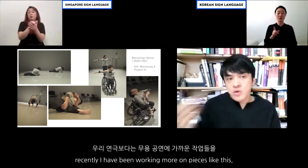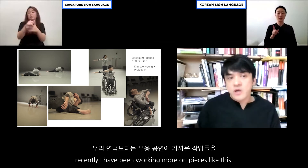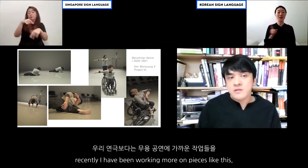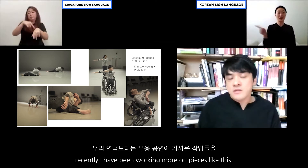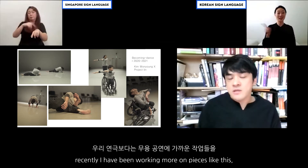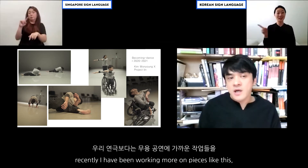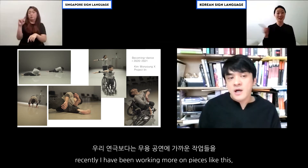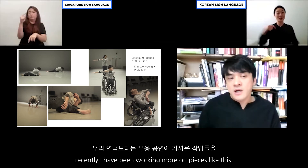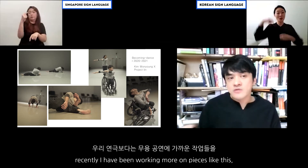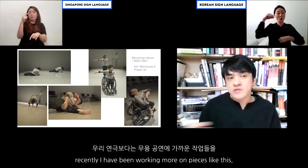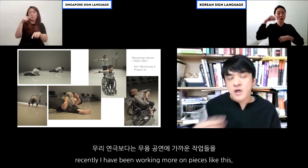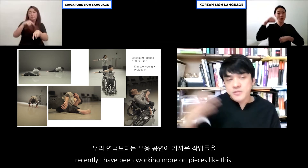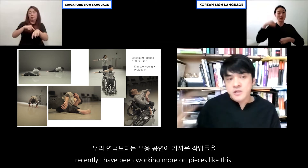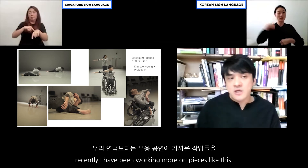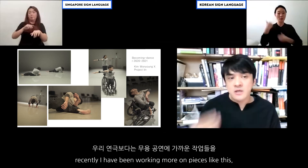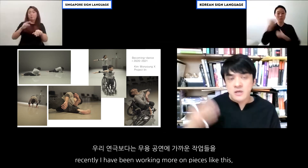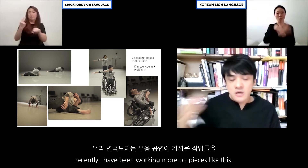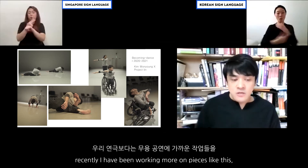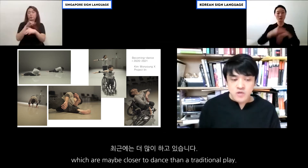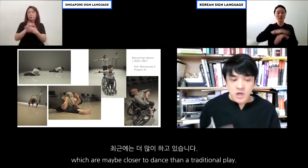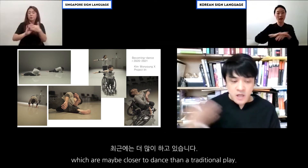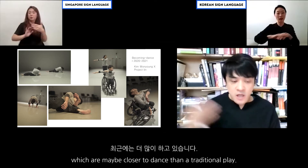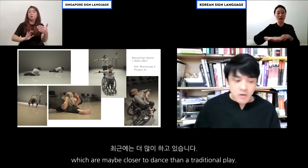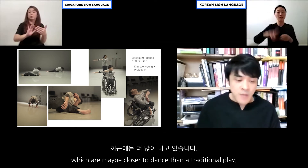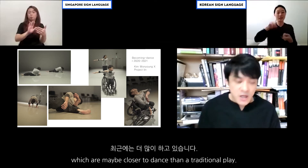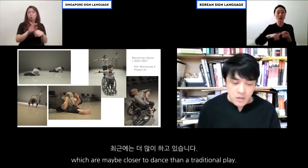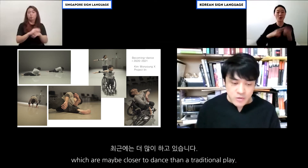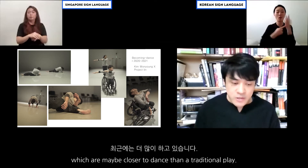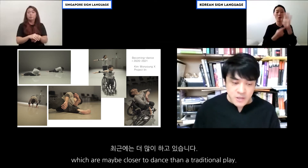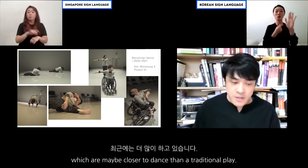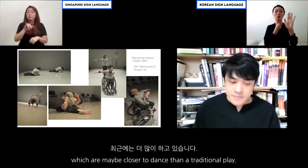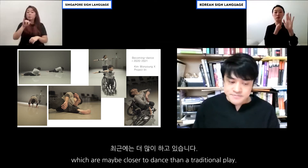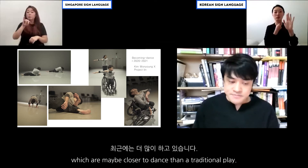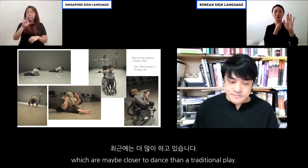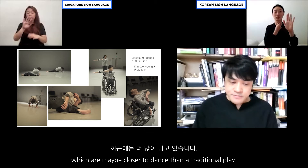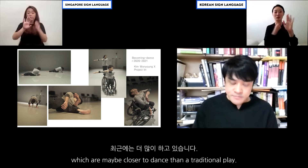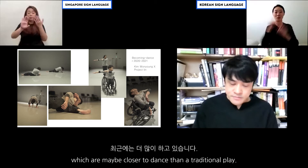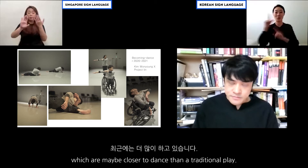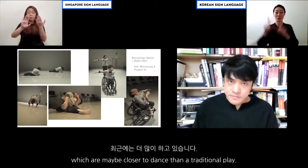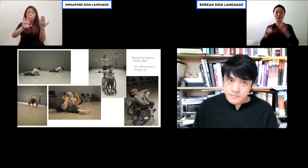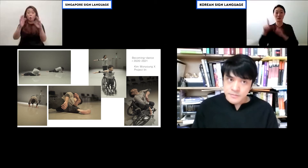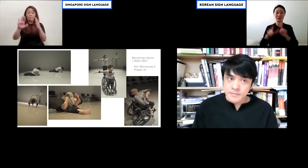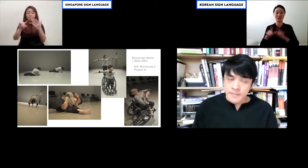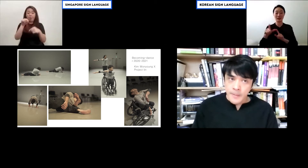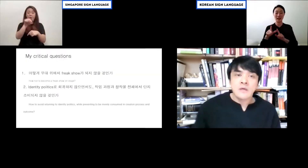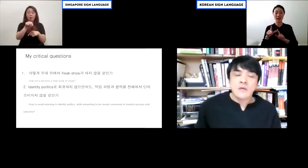무용 공연에 가까운 작업들을 최근에는 더 많이 하고 있습니다.